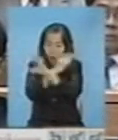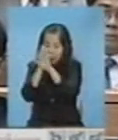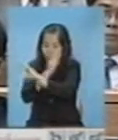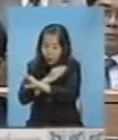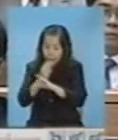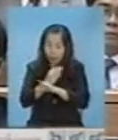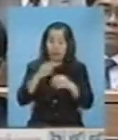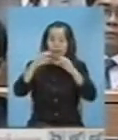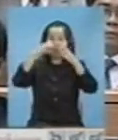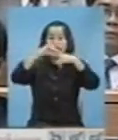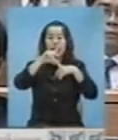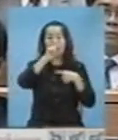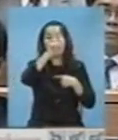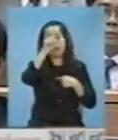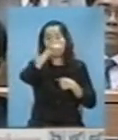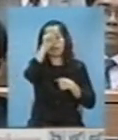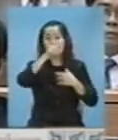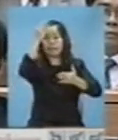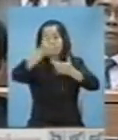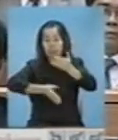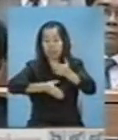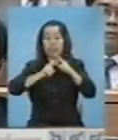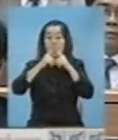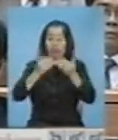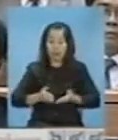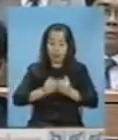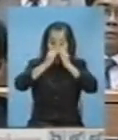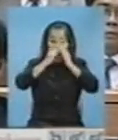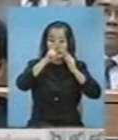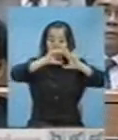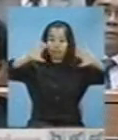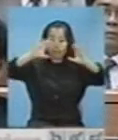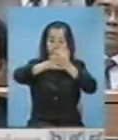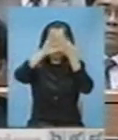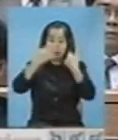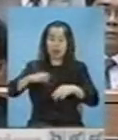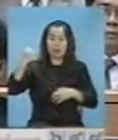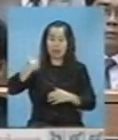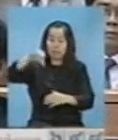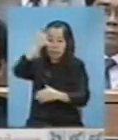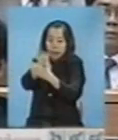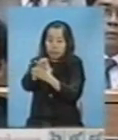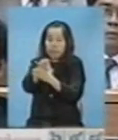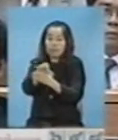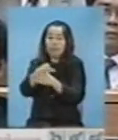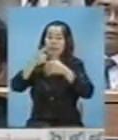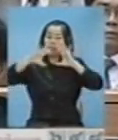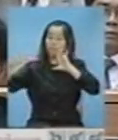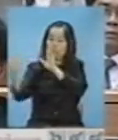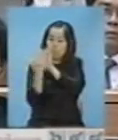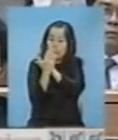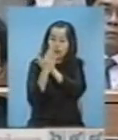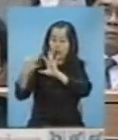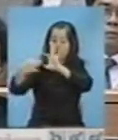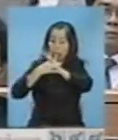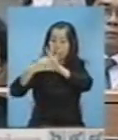จของฝ่ายค้านเมื่อตั้งรัฐบาลแล้วมีการบีบบังคับพรรคร่วมรัฐบาลให้มาคว